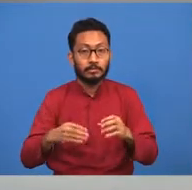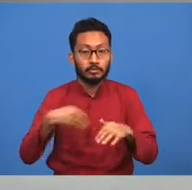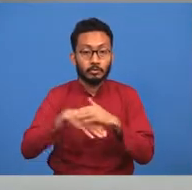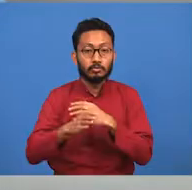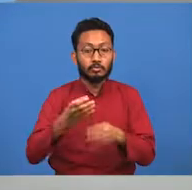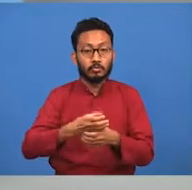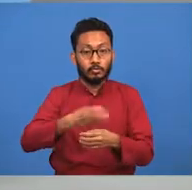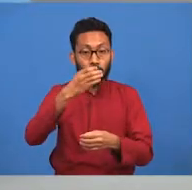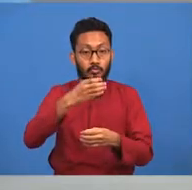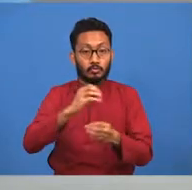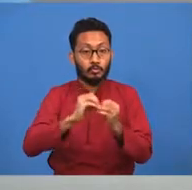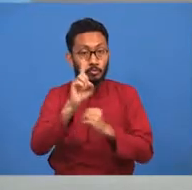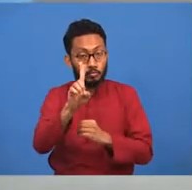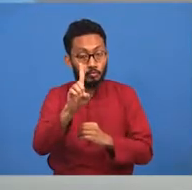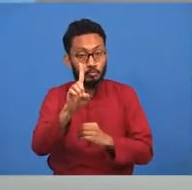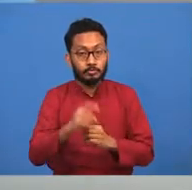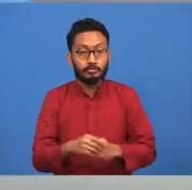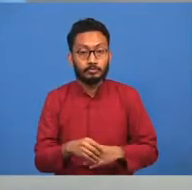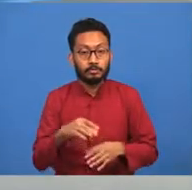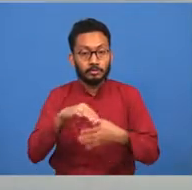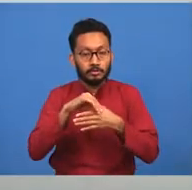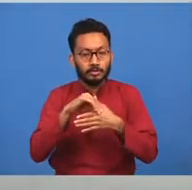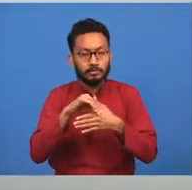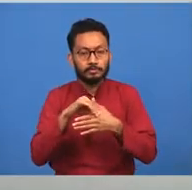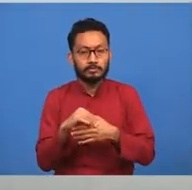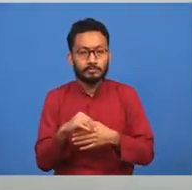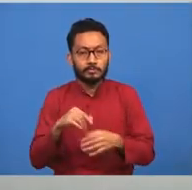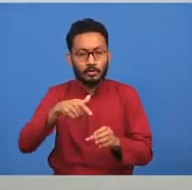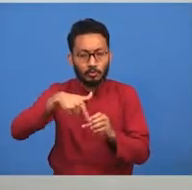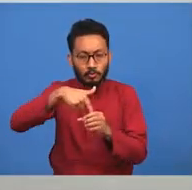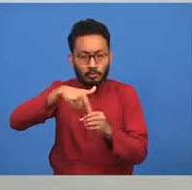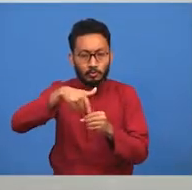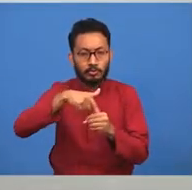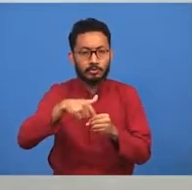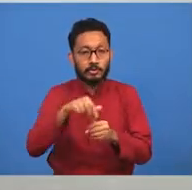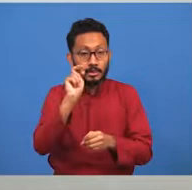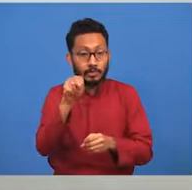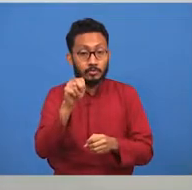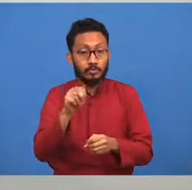polistrina pertama yang berisi larutan natrium klorida.